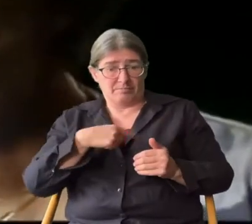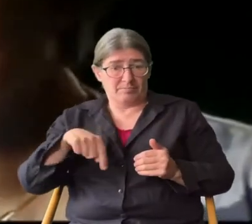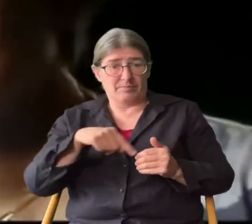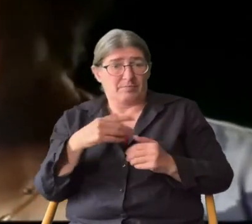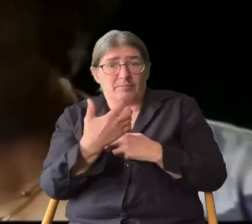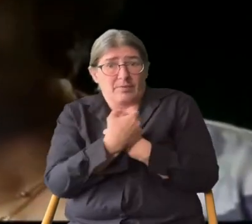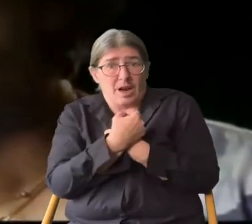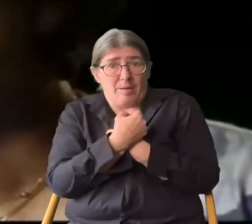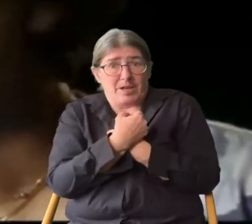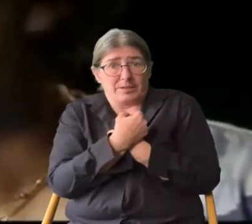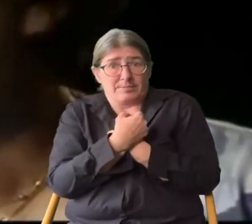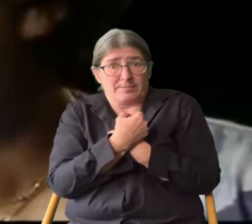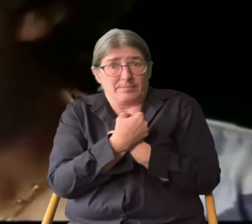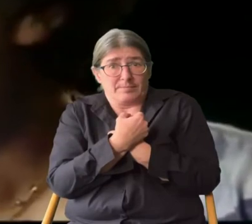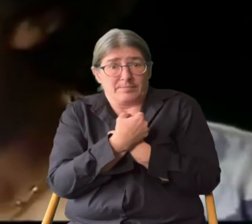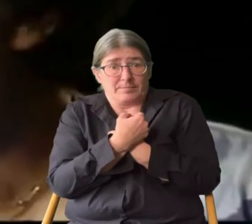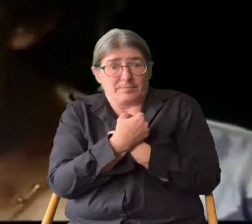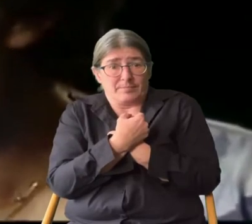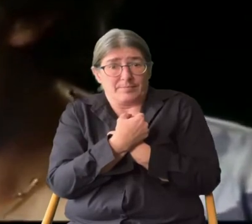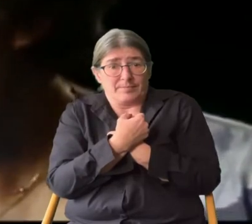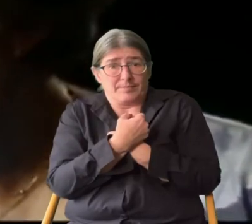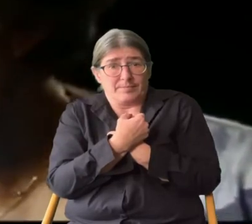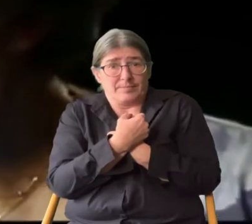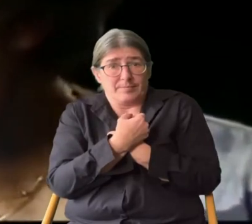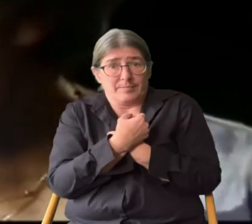dann aneinander geklammert. Und